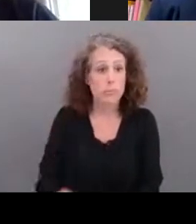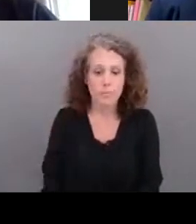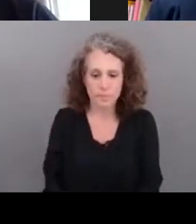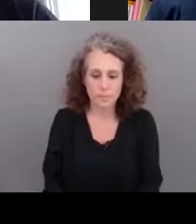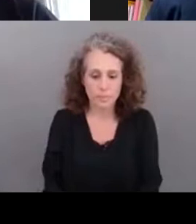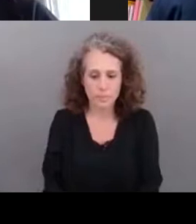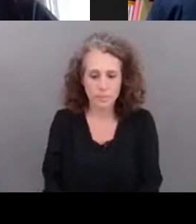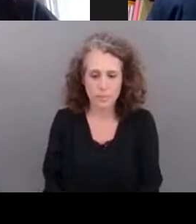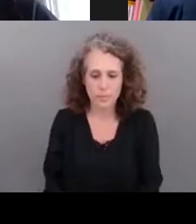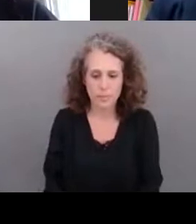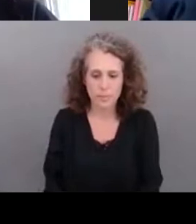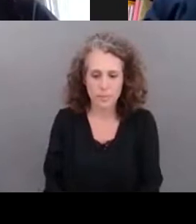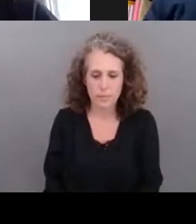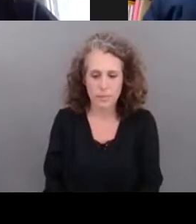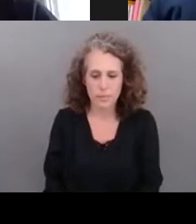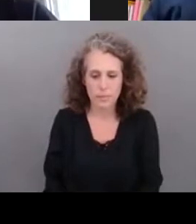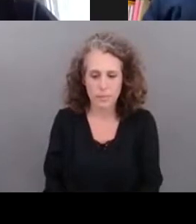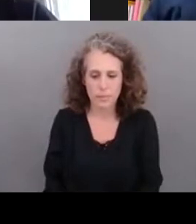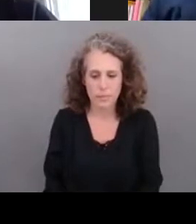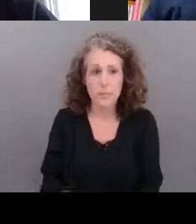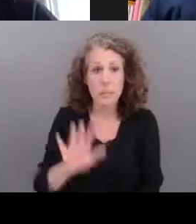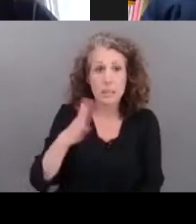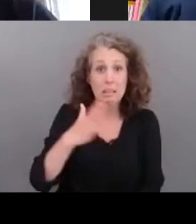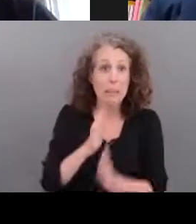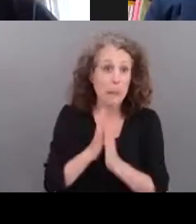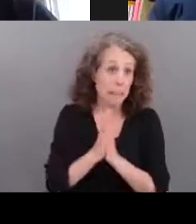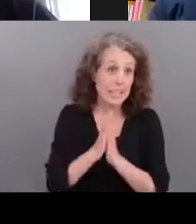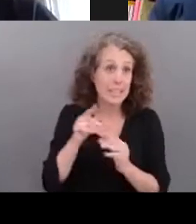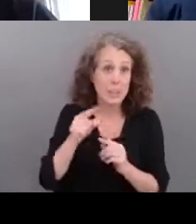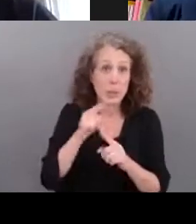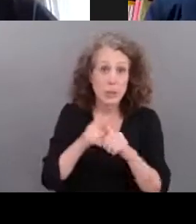Alors, Oh Young, votre micro était